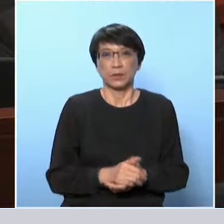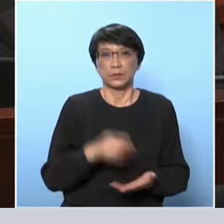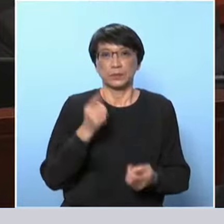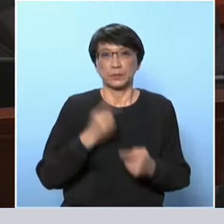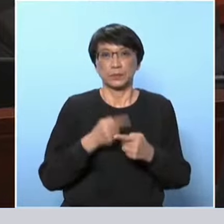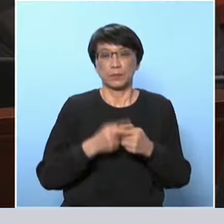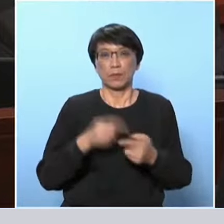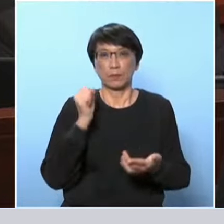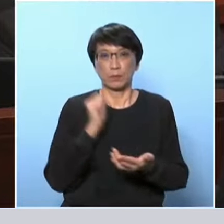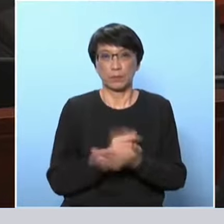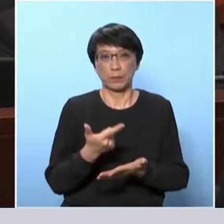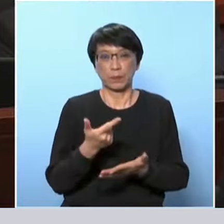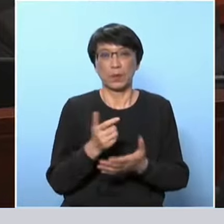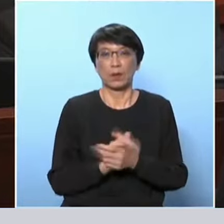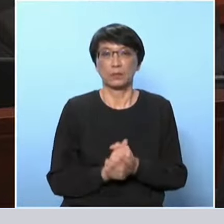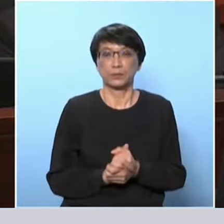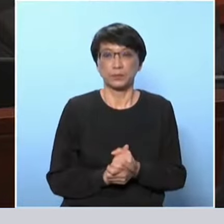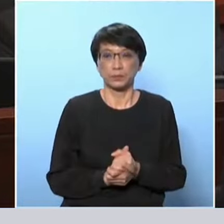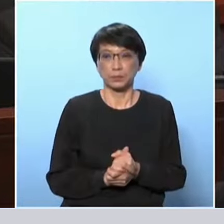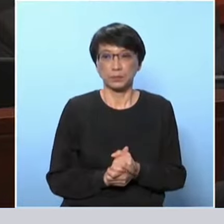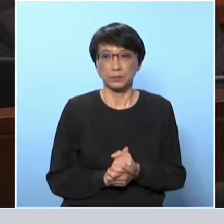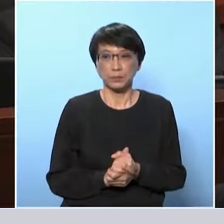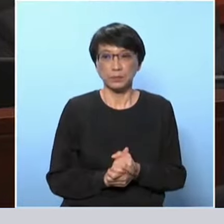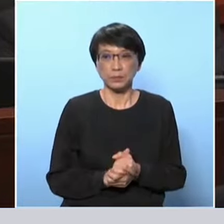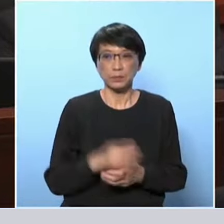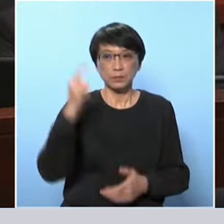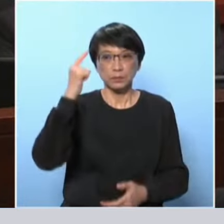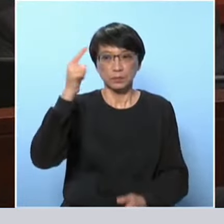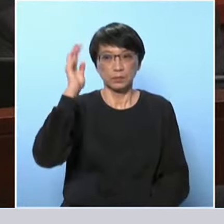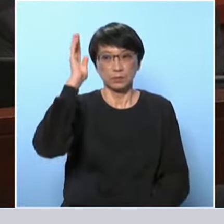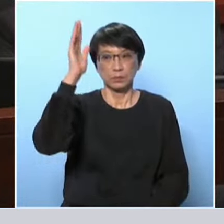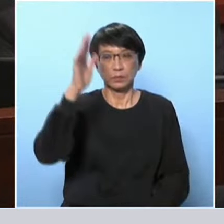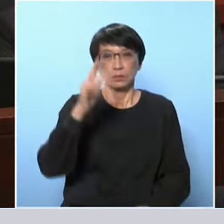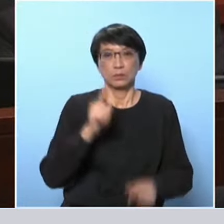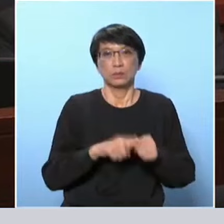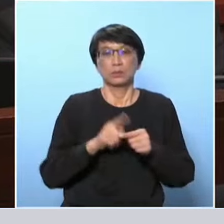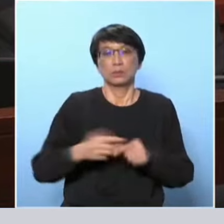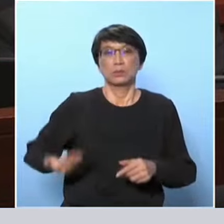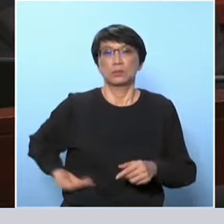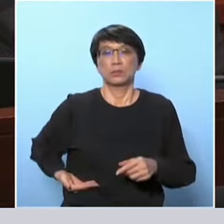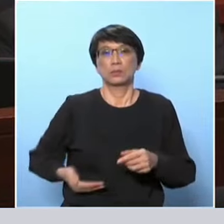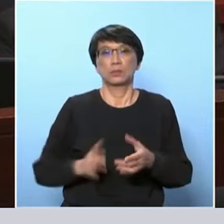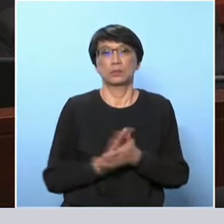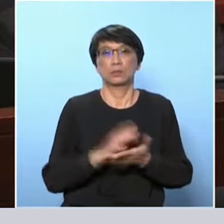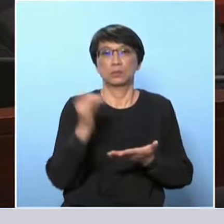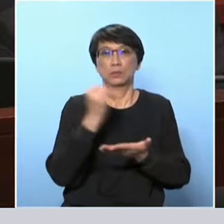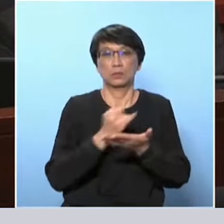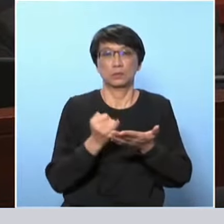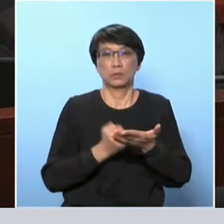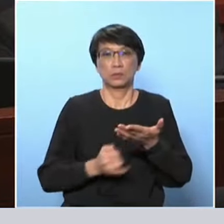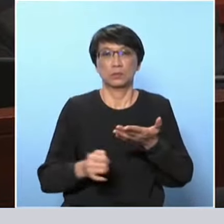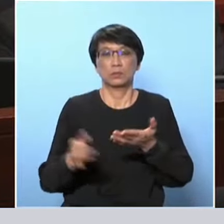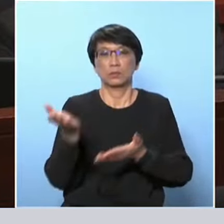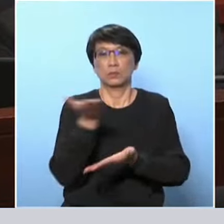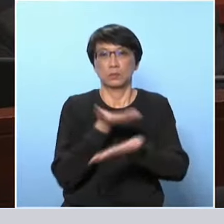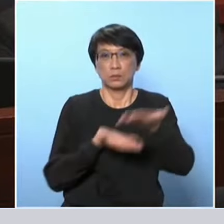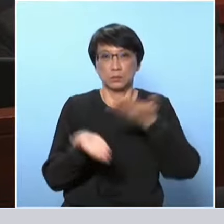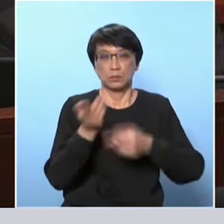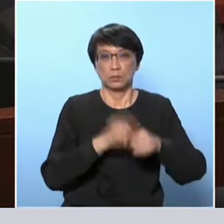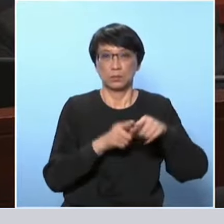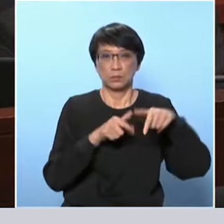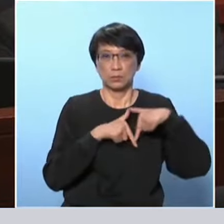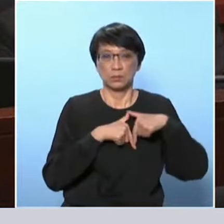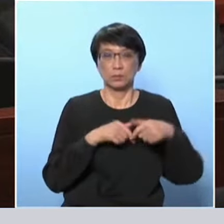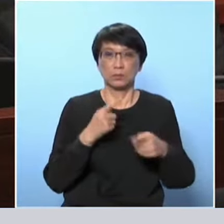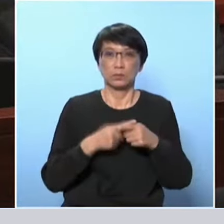益係唔成對比嘅。咁我想知道，即係未來我哋中外文化藝術交流中心咧，喺啲硬件規劃裏邊咧，我哋真係